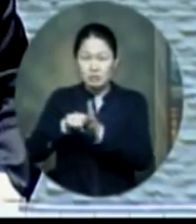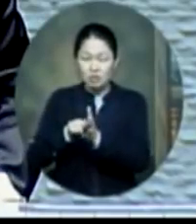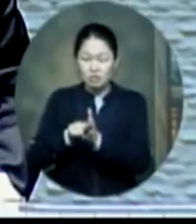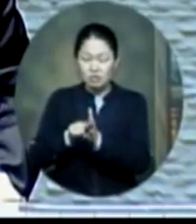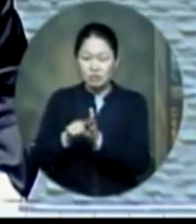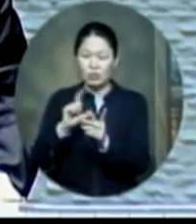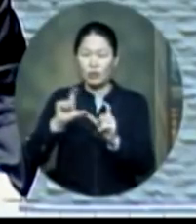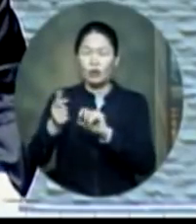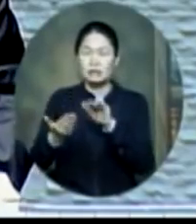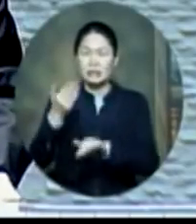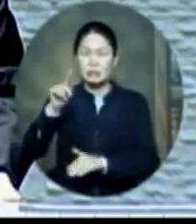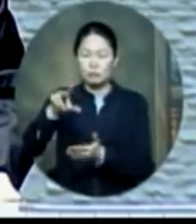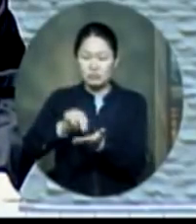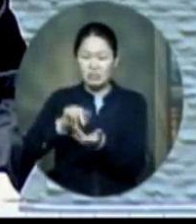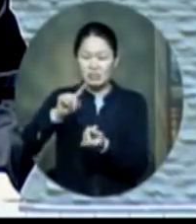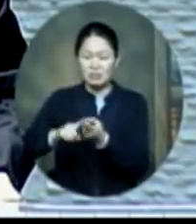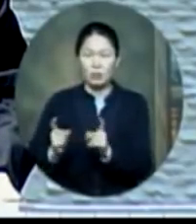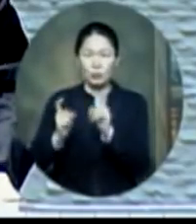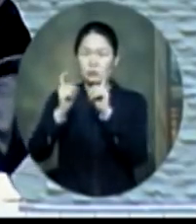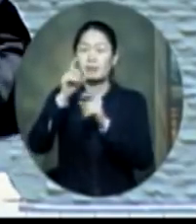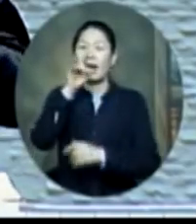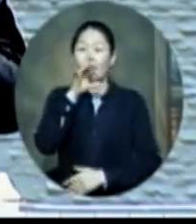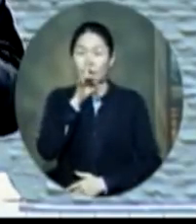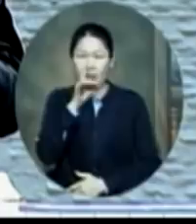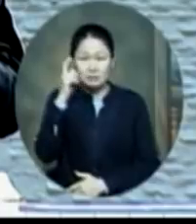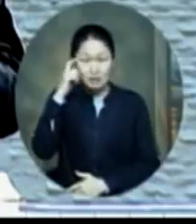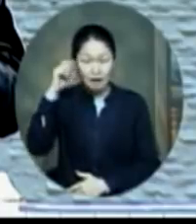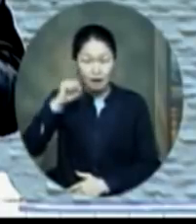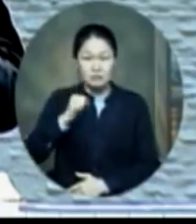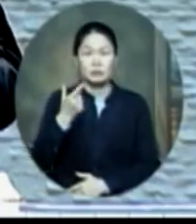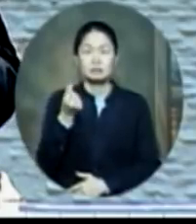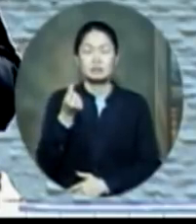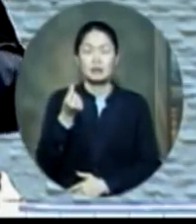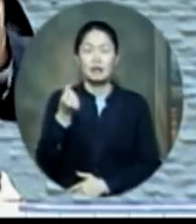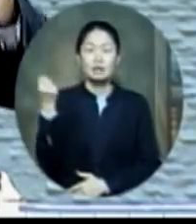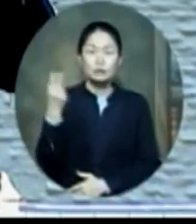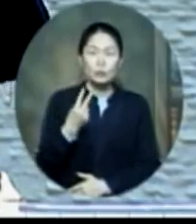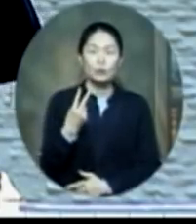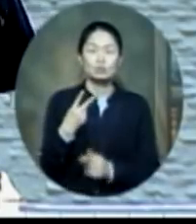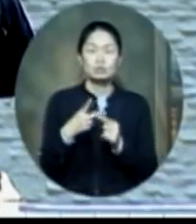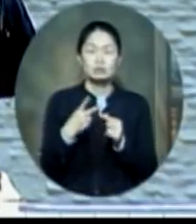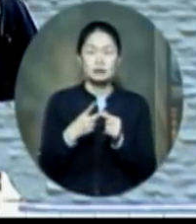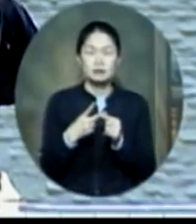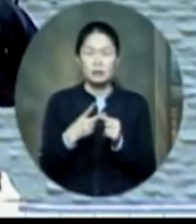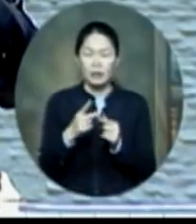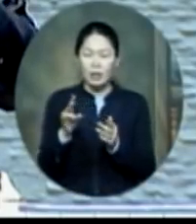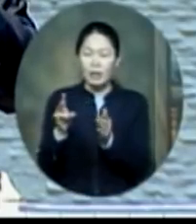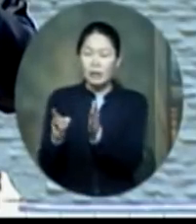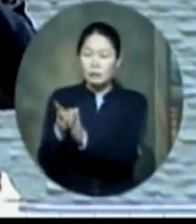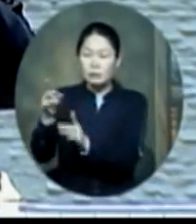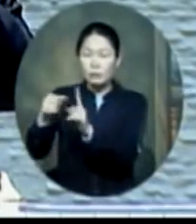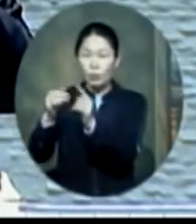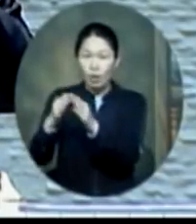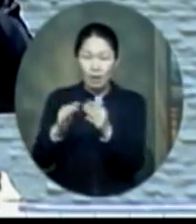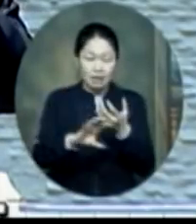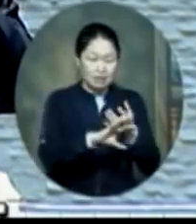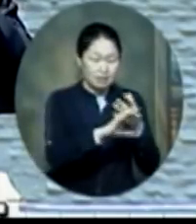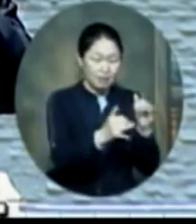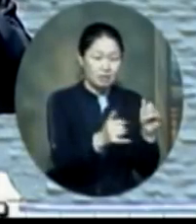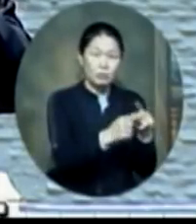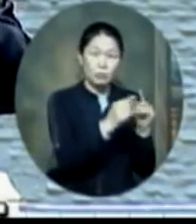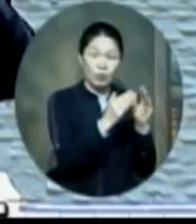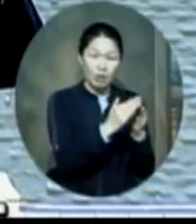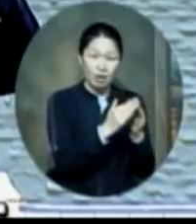가지고 논쟁해서는 안 되겠구나 라고 생각한 거예요. 또 하나 예루살렘 교회와 이방인 교회가